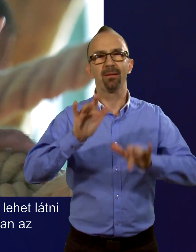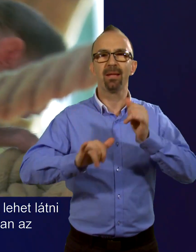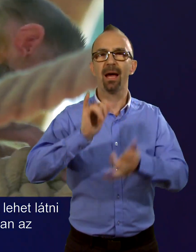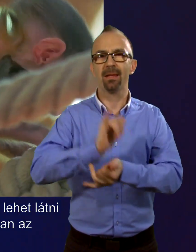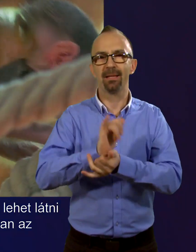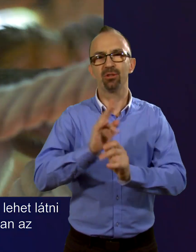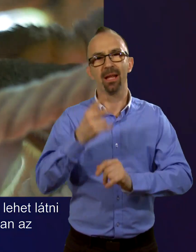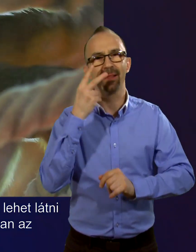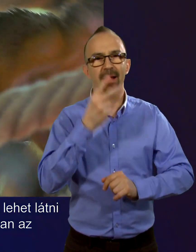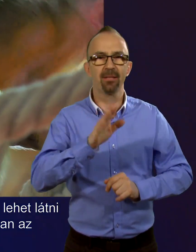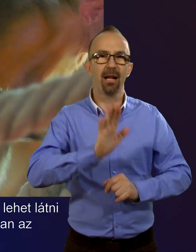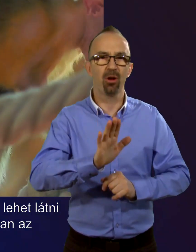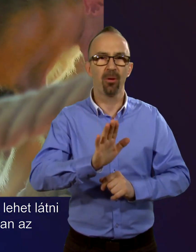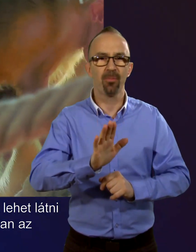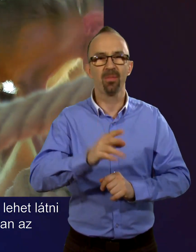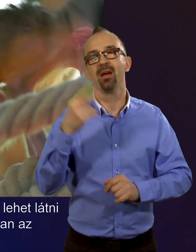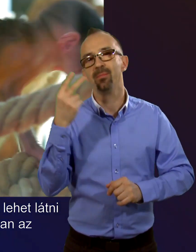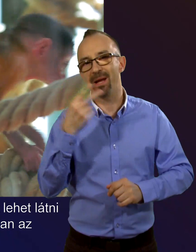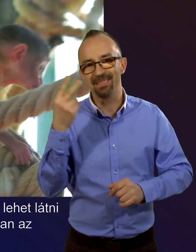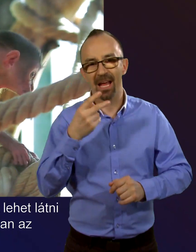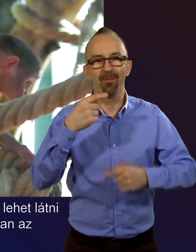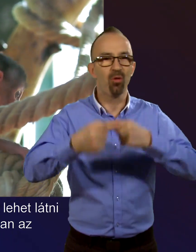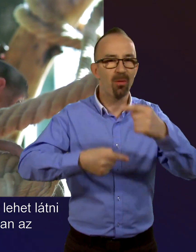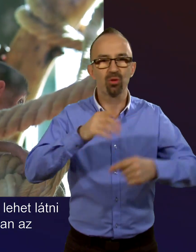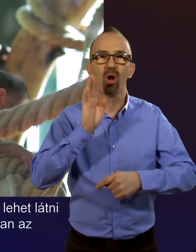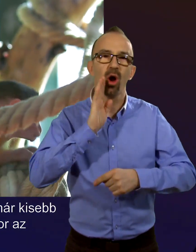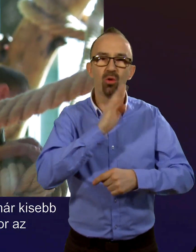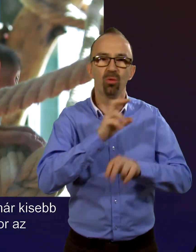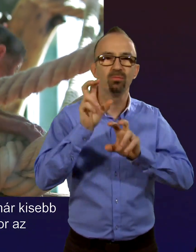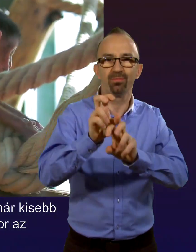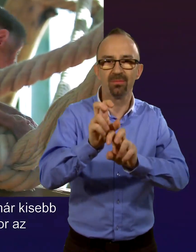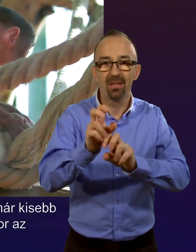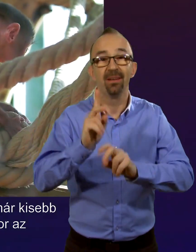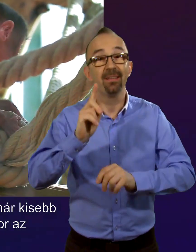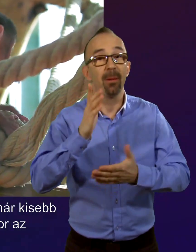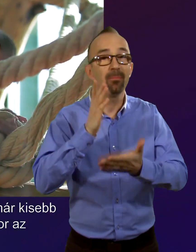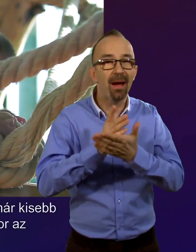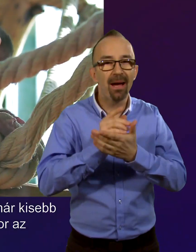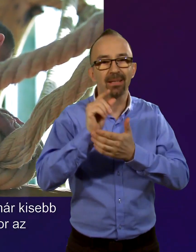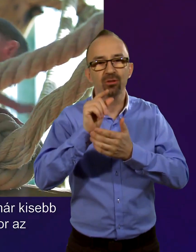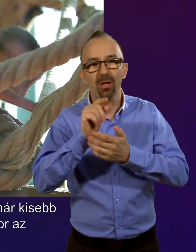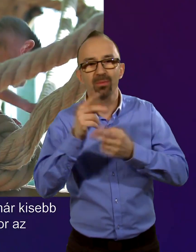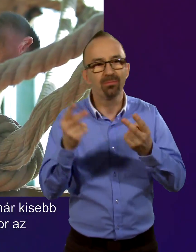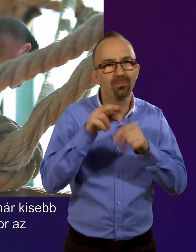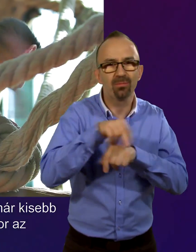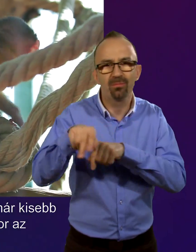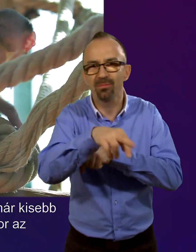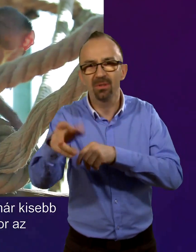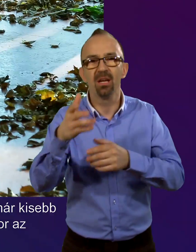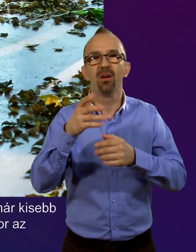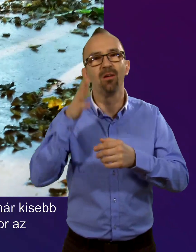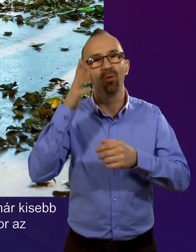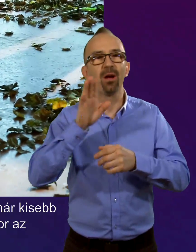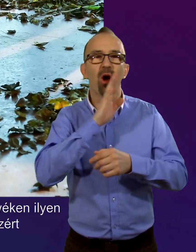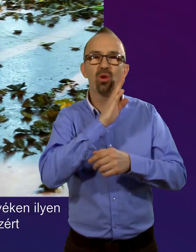néhány hetes korban azt lehet látni nála, hogy persze hát szinte folyamatosan az anyukájába csimpaszkodik, de azért már kisebb felfedező utakat is tesz,